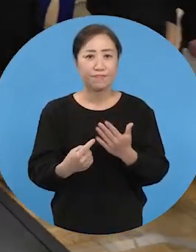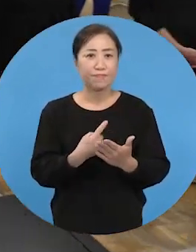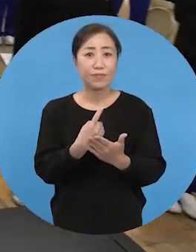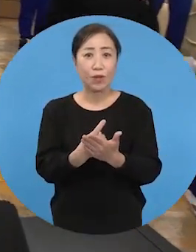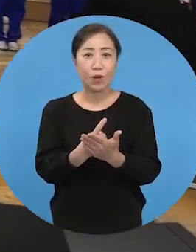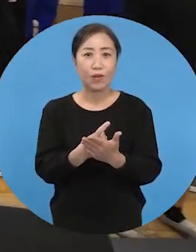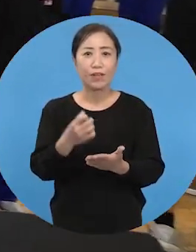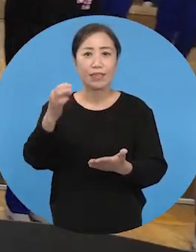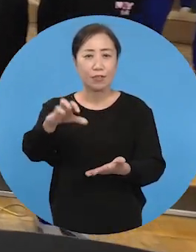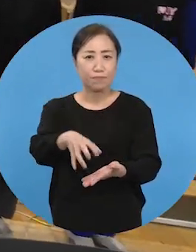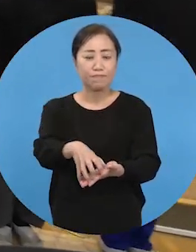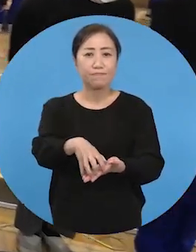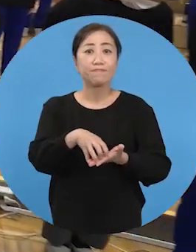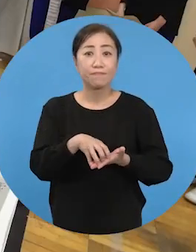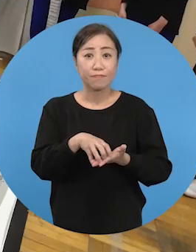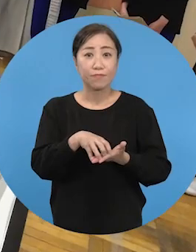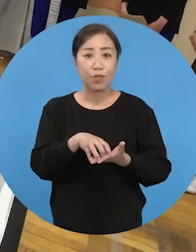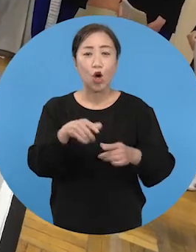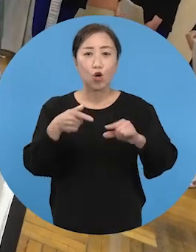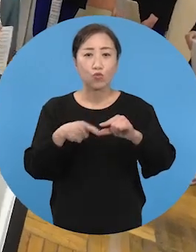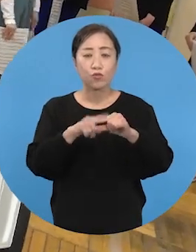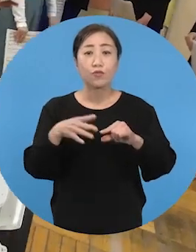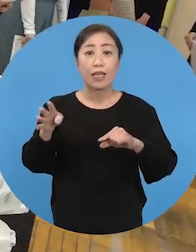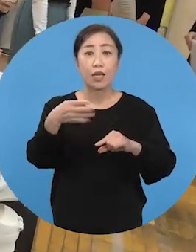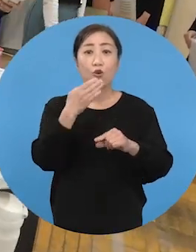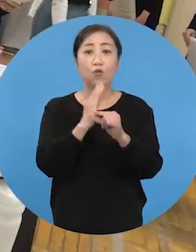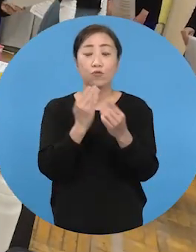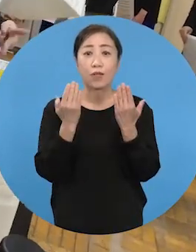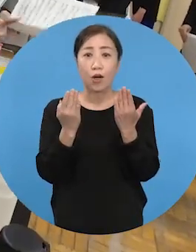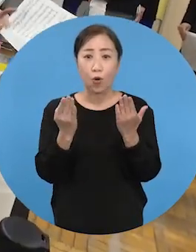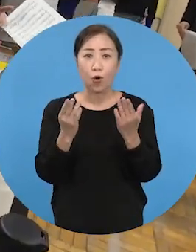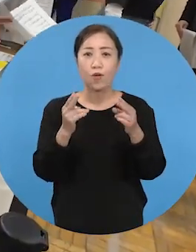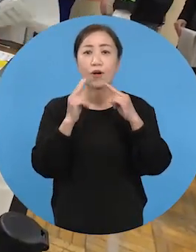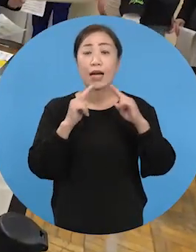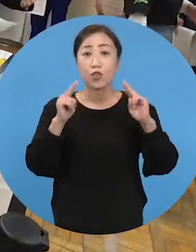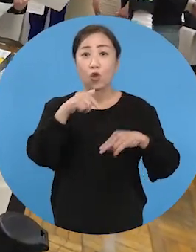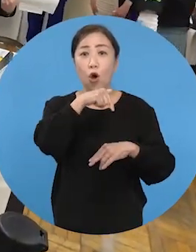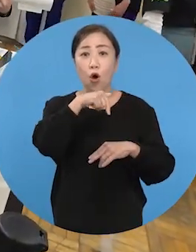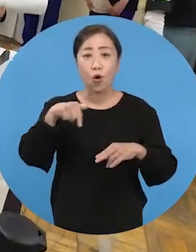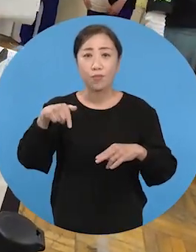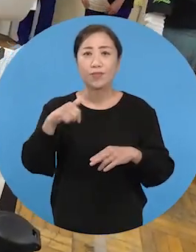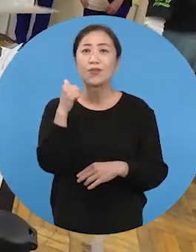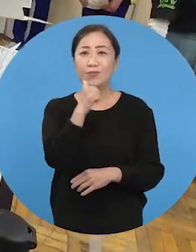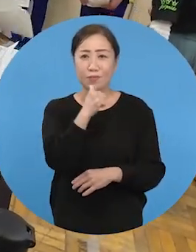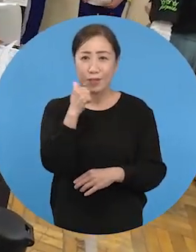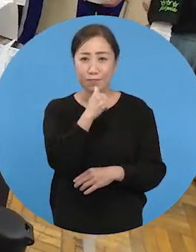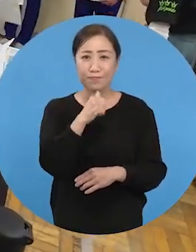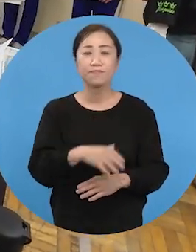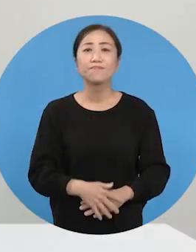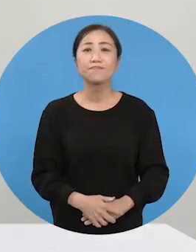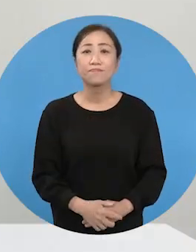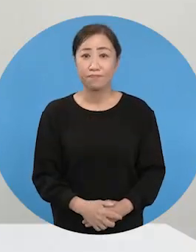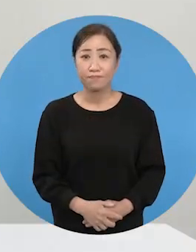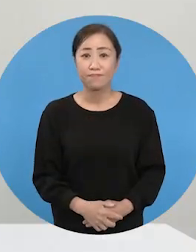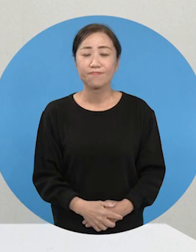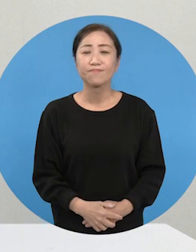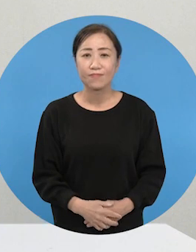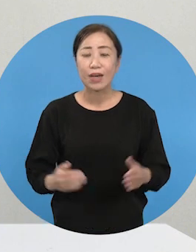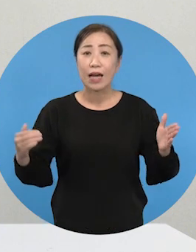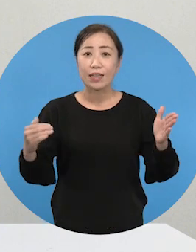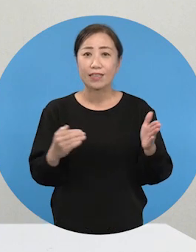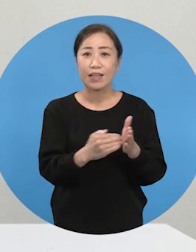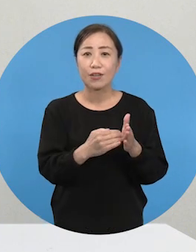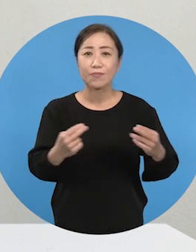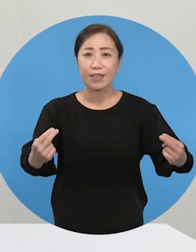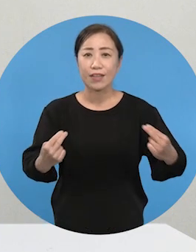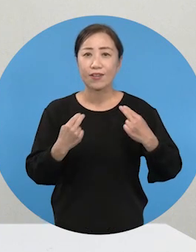見事金賞に輝いた府中第四中学校合唱部の活動をご紹介します。どうぞ最後